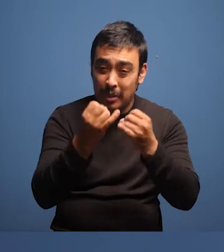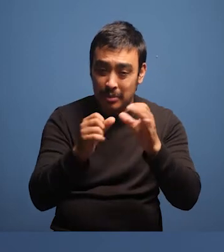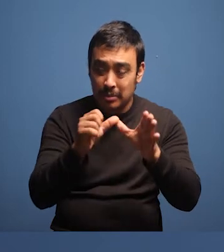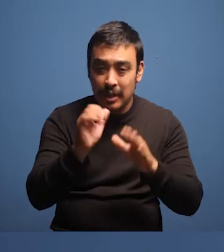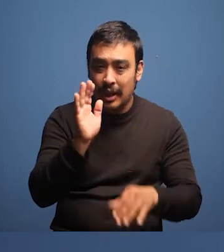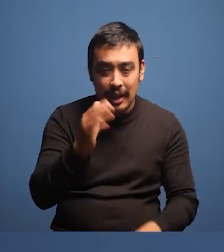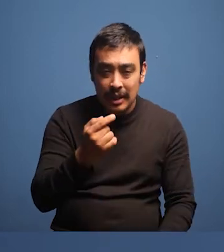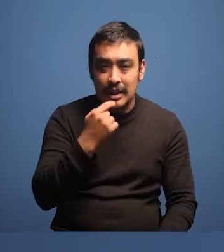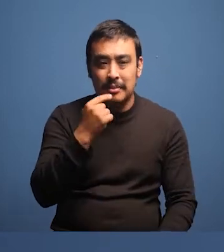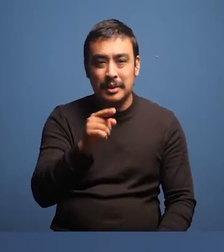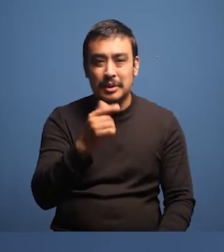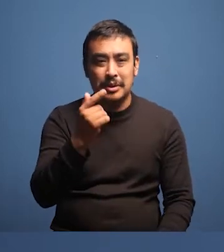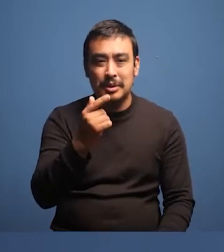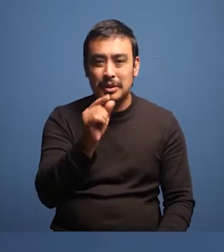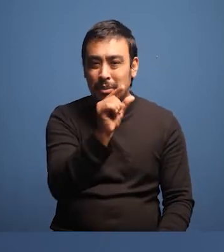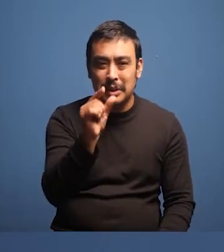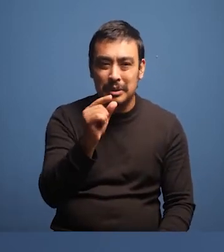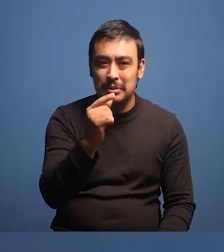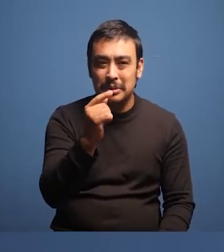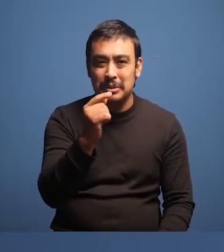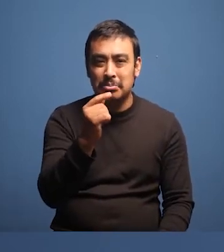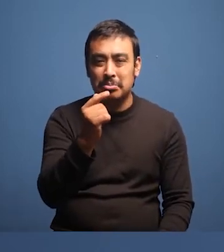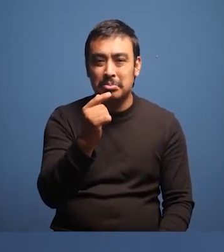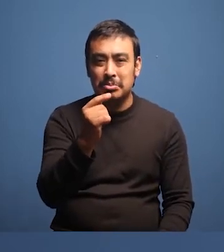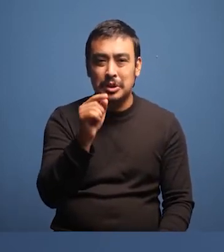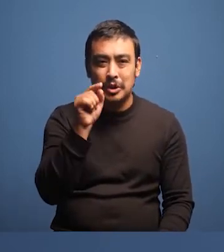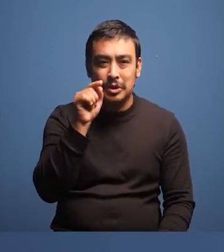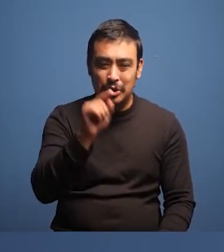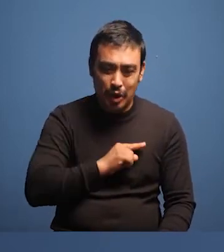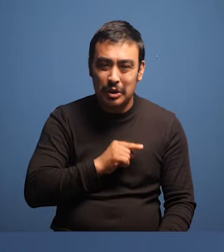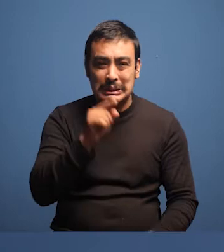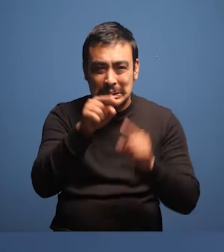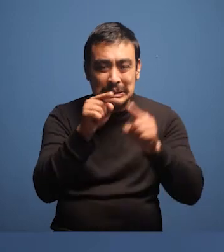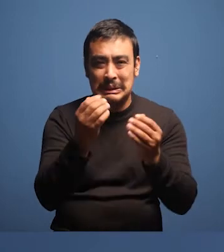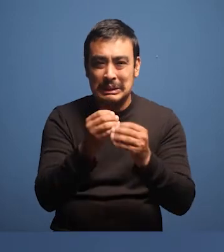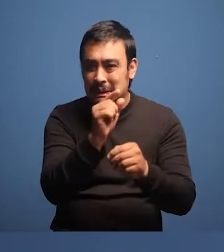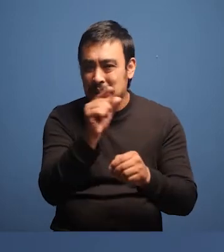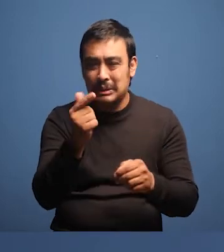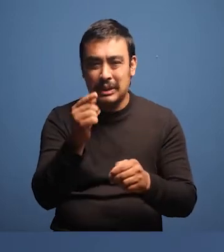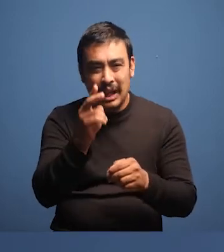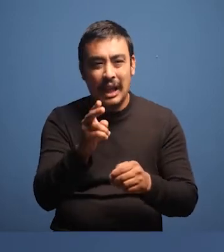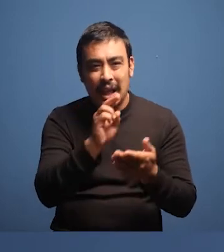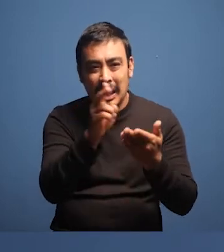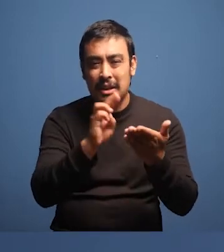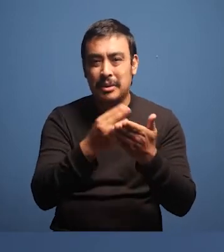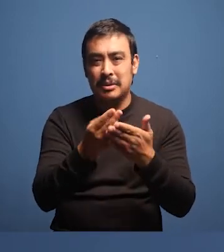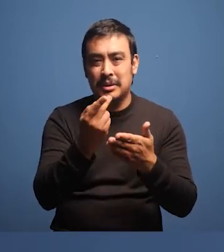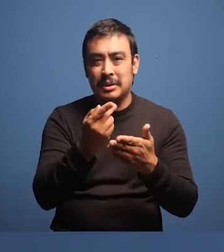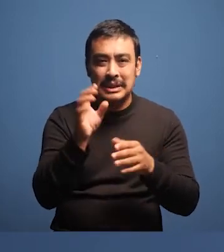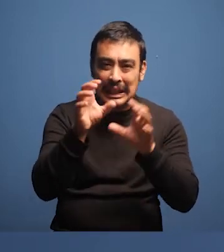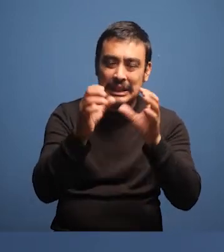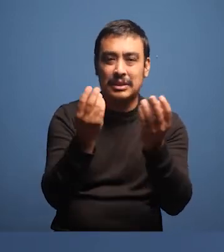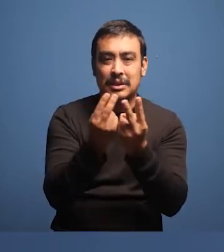नआएपछि चाहिँ थ्रेटनिङ खालको म्यासेज छोड्नुहुन्छ कि। लाइक कतिले रफ वर्डहरू युज गरेर अनि कतिले चाहिँ यस्तो भाउ खोजेको यस्तो भनेर हुन्छ नि गाली दिने,